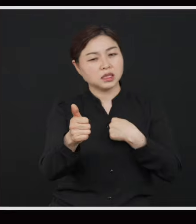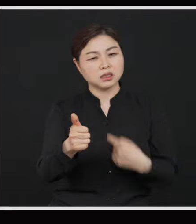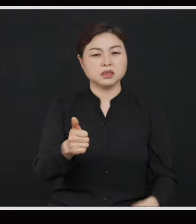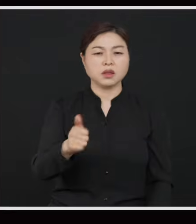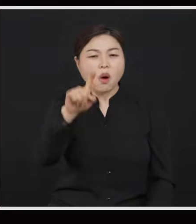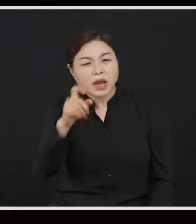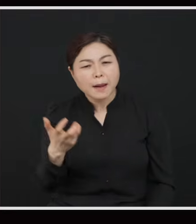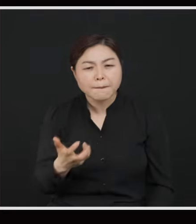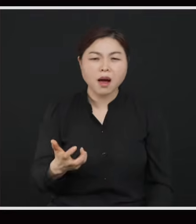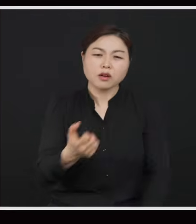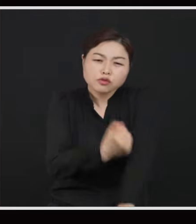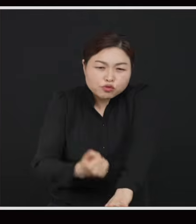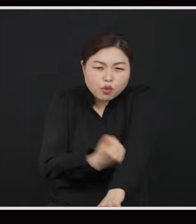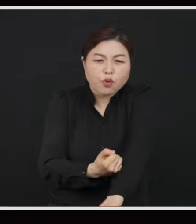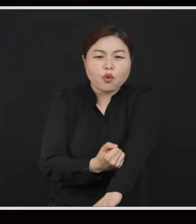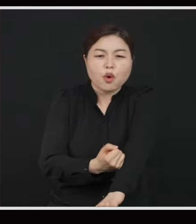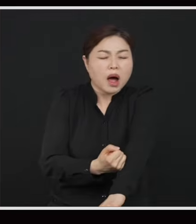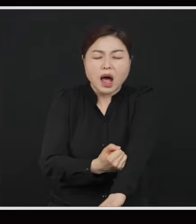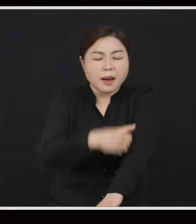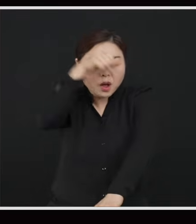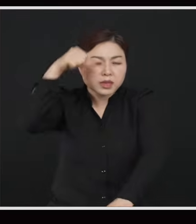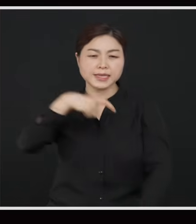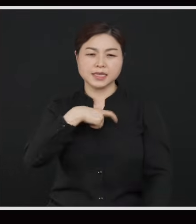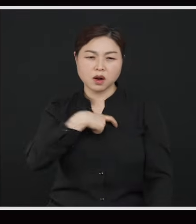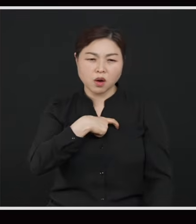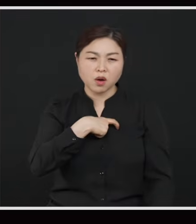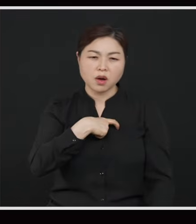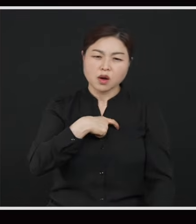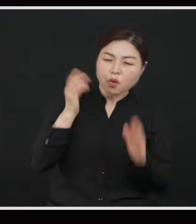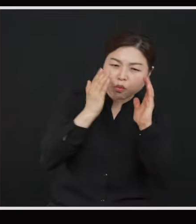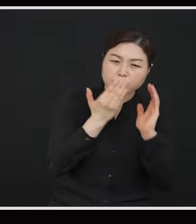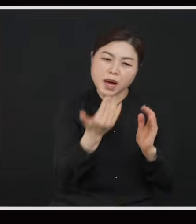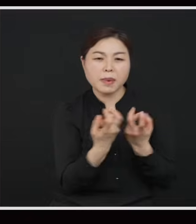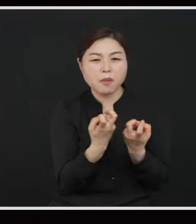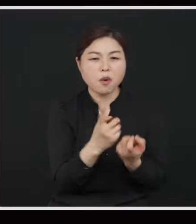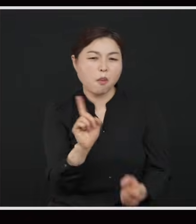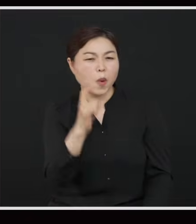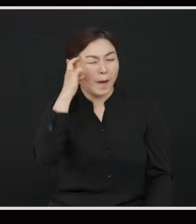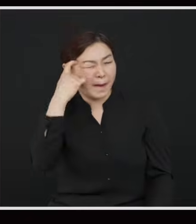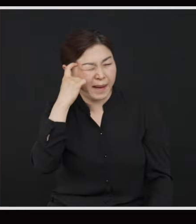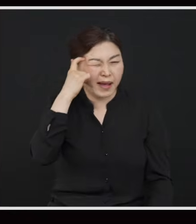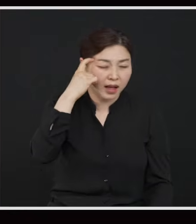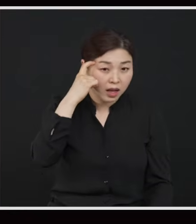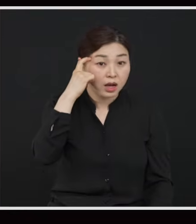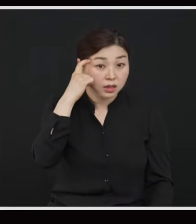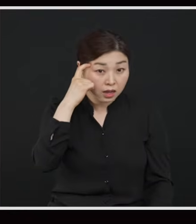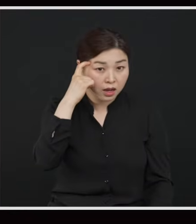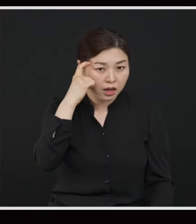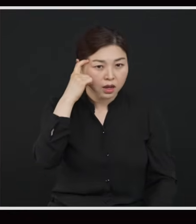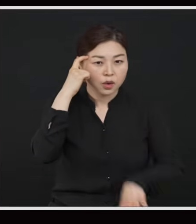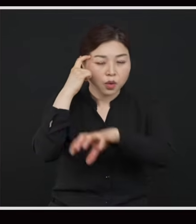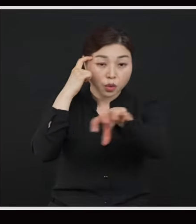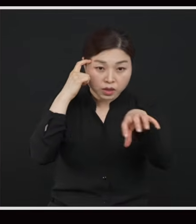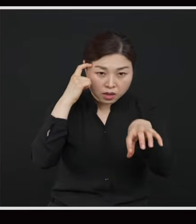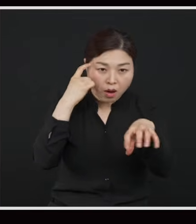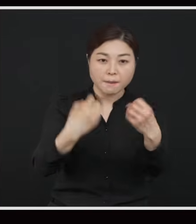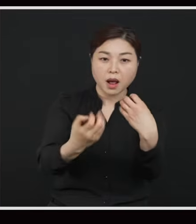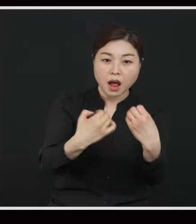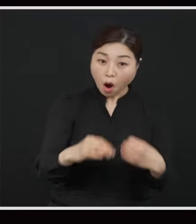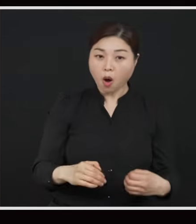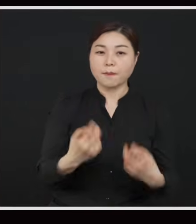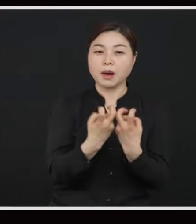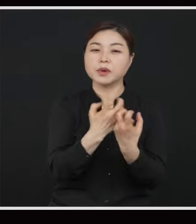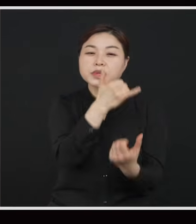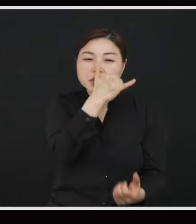허리 부러지는 노동 평생 하기 싫어. 어떻게 공부를 할 수 있는 방법이 없을까? 그러는데 주위에서 있어